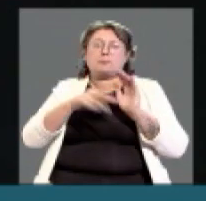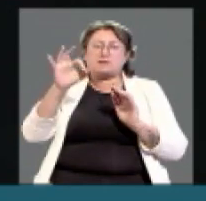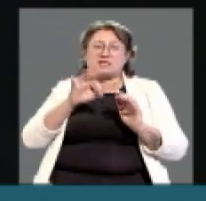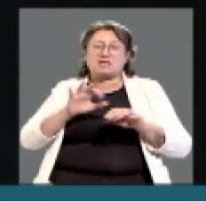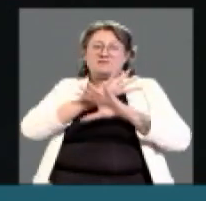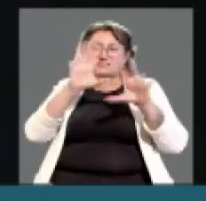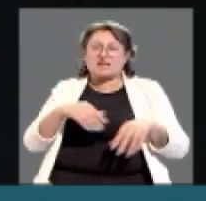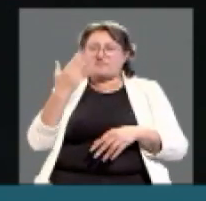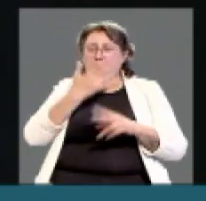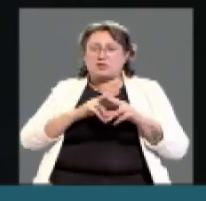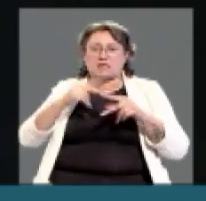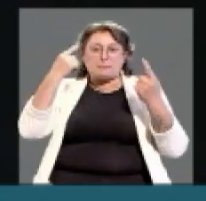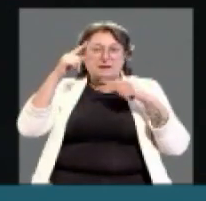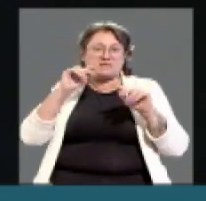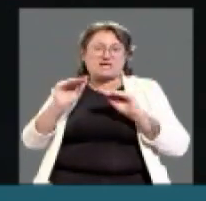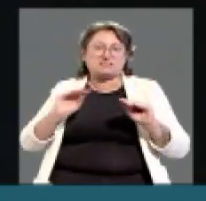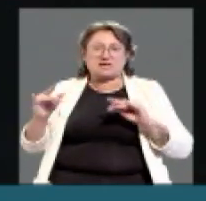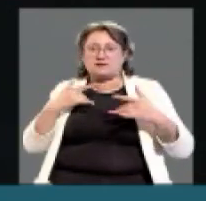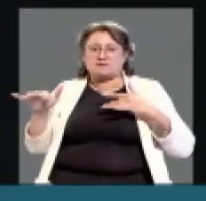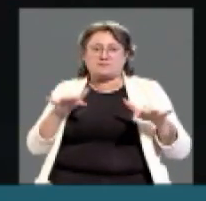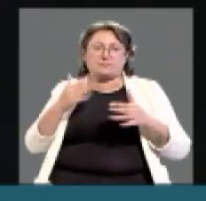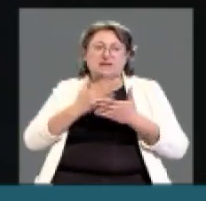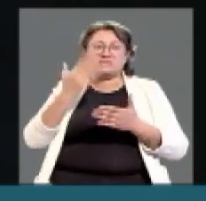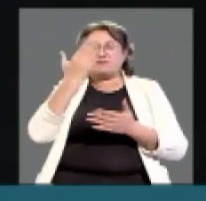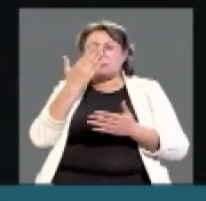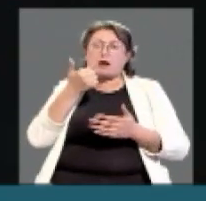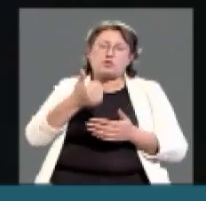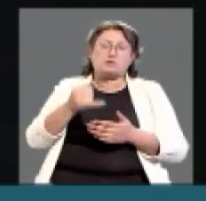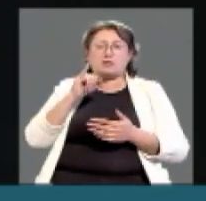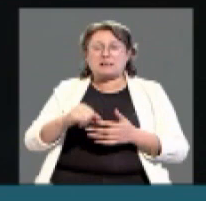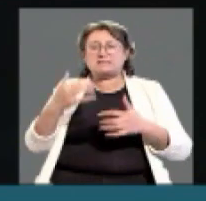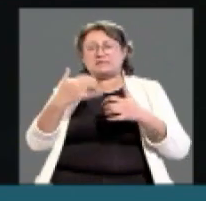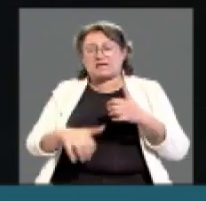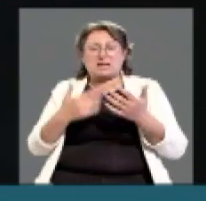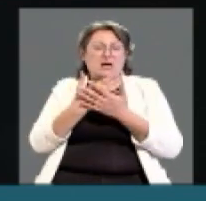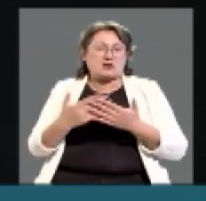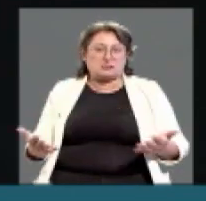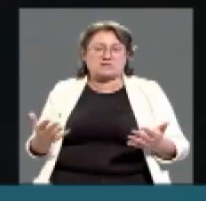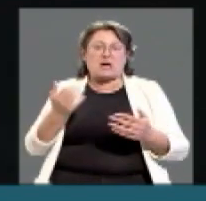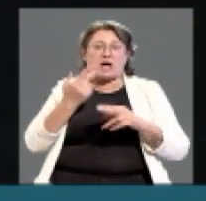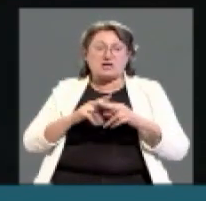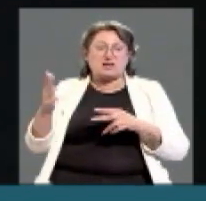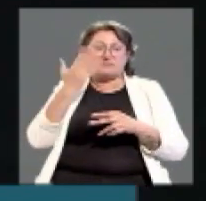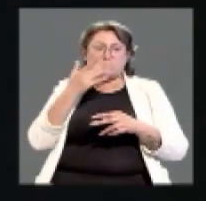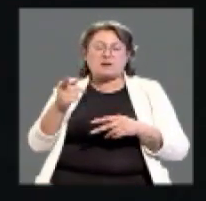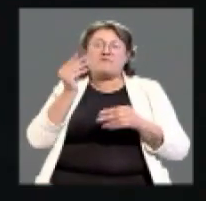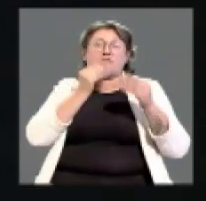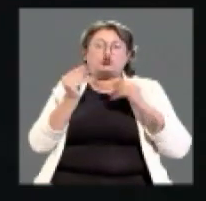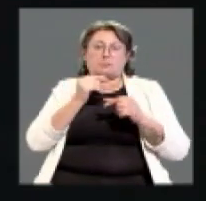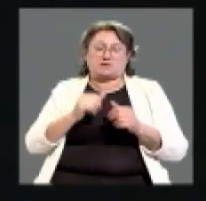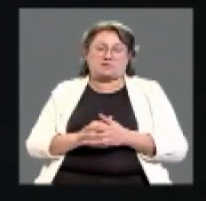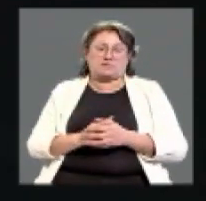всей картины – импровизация. Вот есть фильмы хорошие, плохие, там, средние, разные, да, а эта картина, она